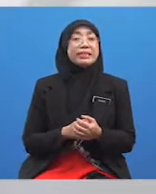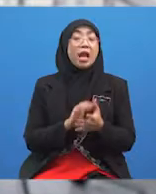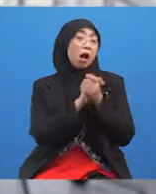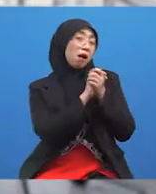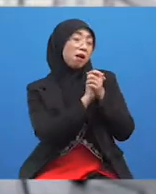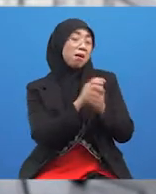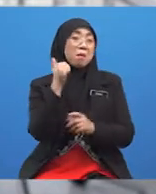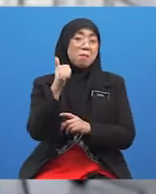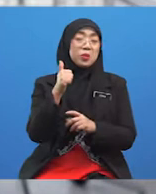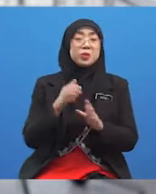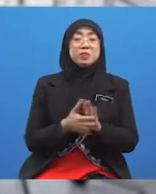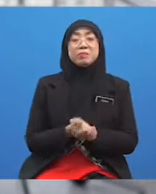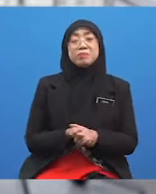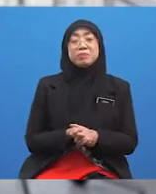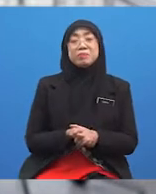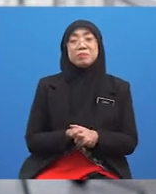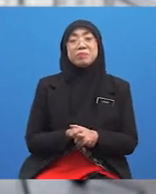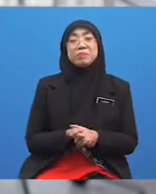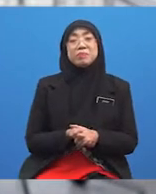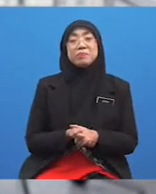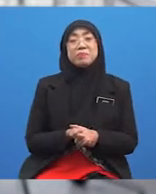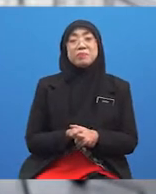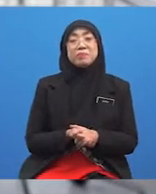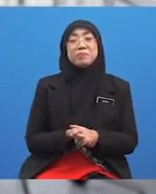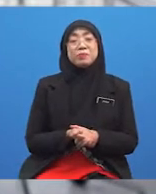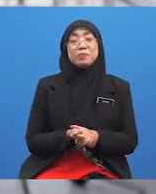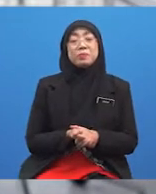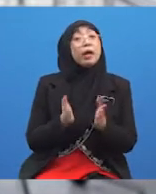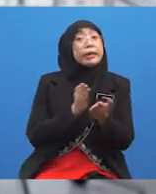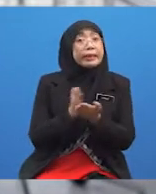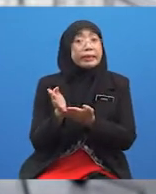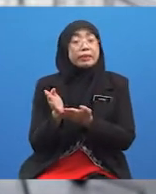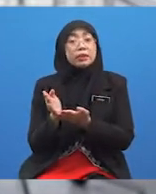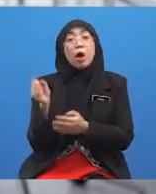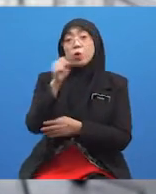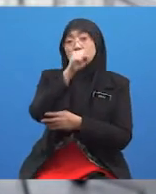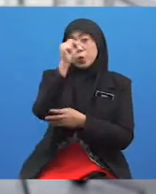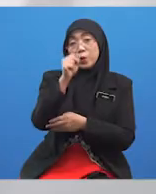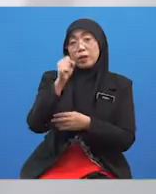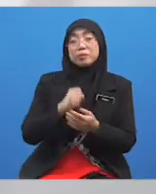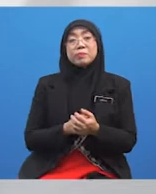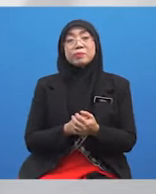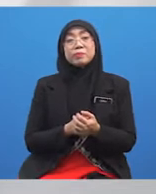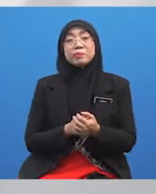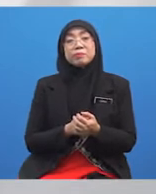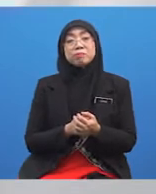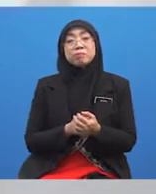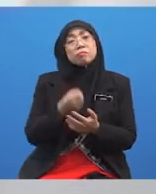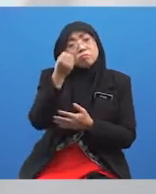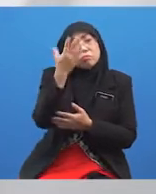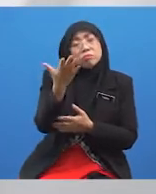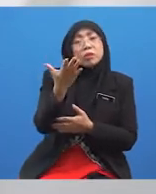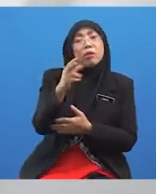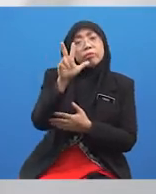pelajar sebab terus menjawab bersama-sama dengan cikgu. Seterusnya kita lihat soalan di paparan.